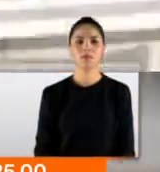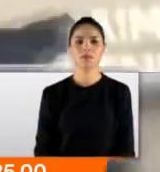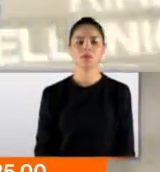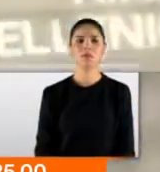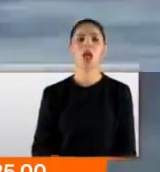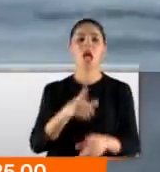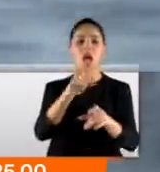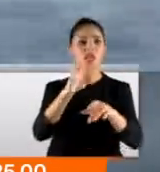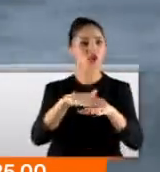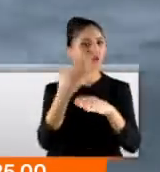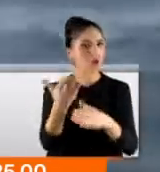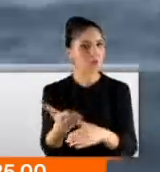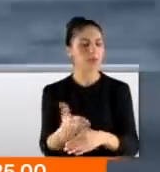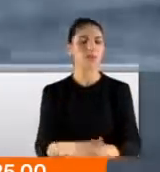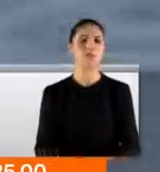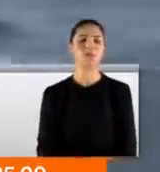Ateş açtılar,